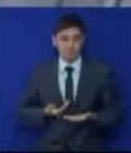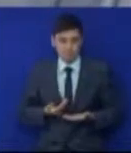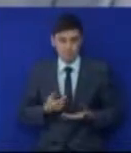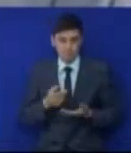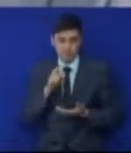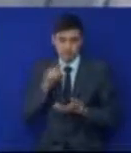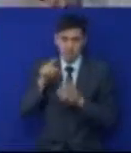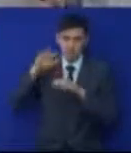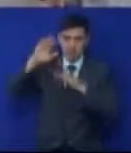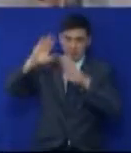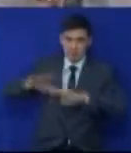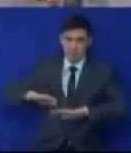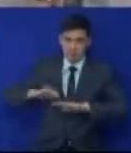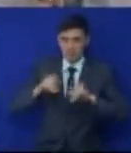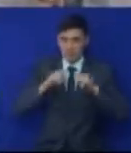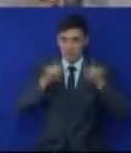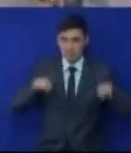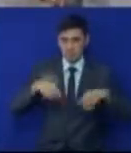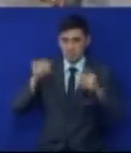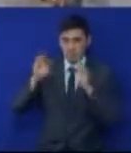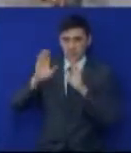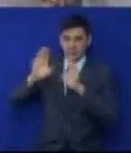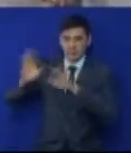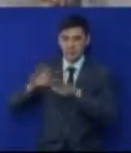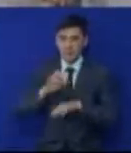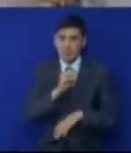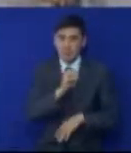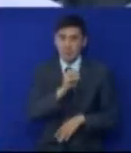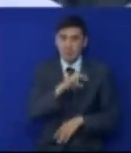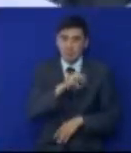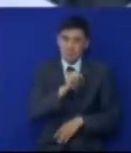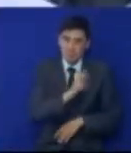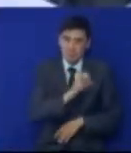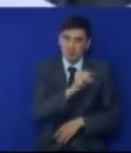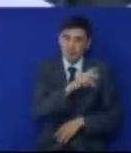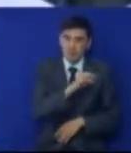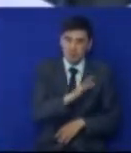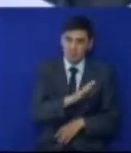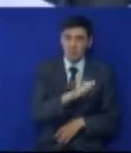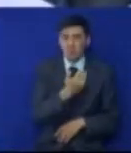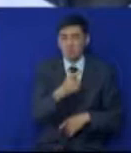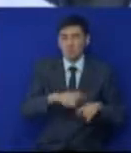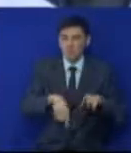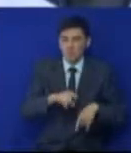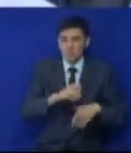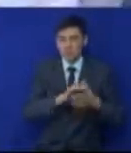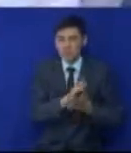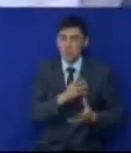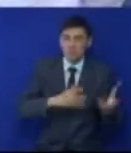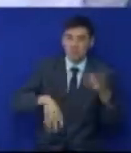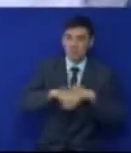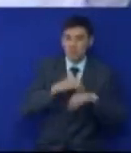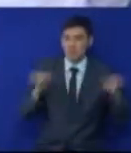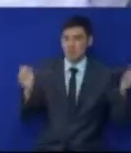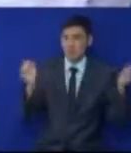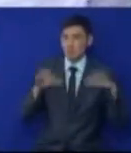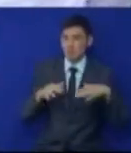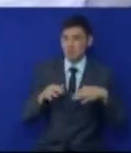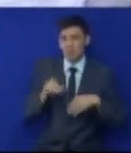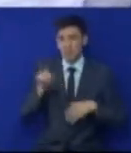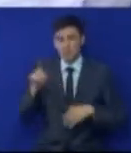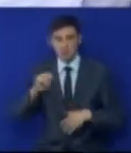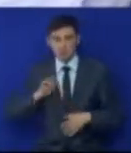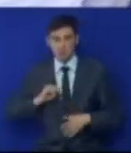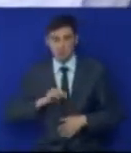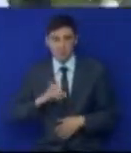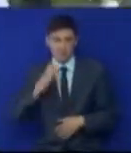тақта ашылды. Салтанатты жиынға қала әкімі Ермак Сәлімов, зиялы қауым өкілдері мен туыстары жиналды. Еліне адал қызмет етіп, ел